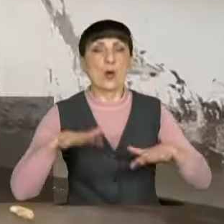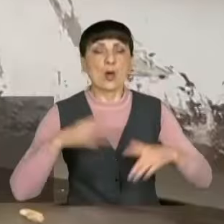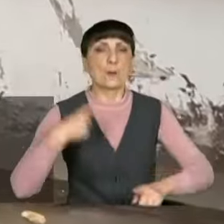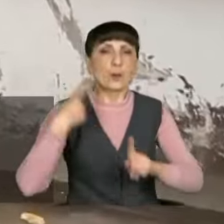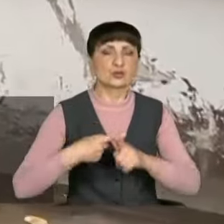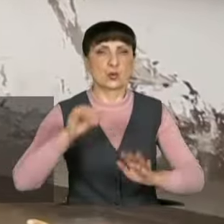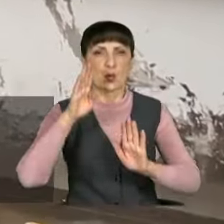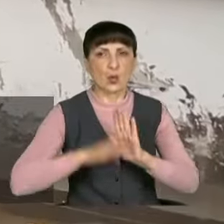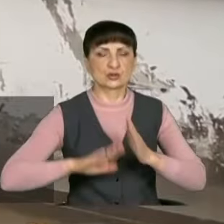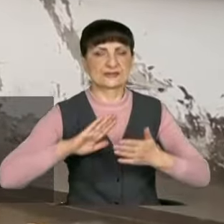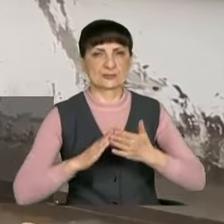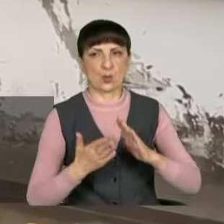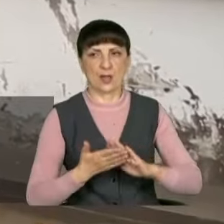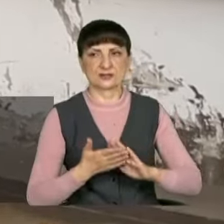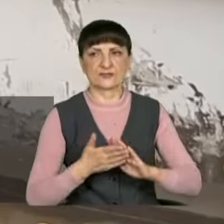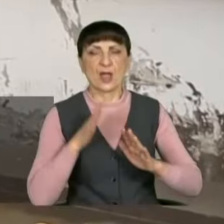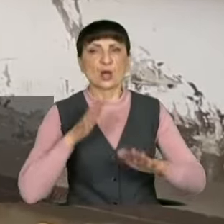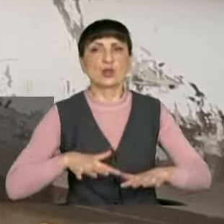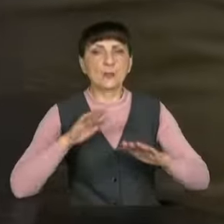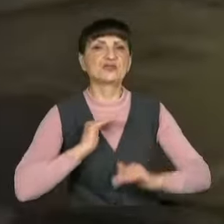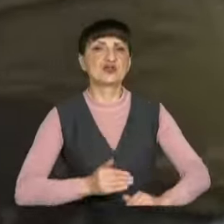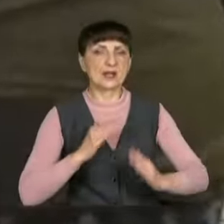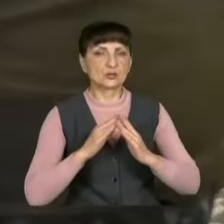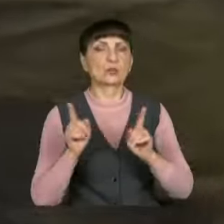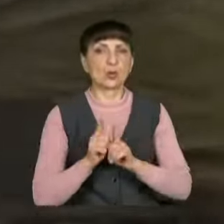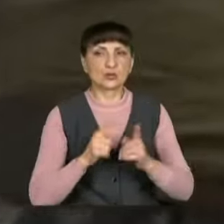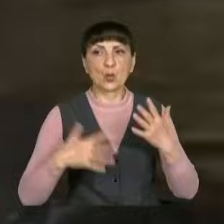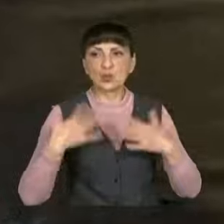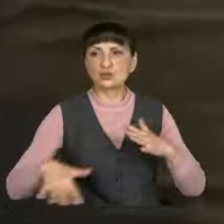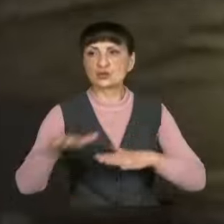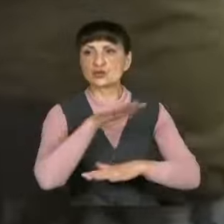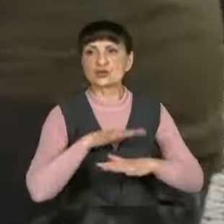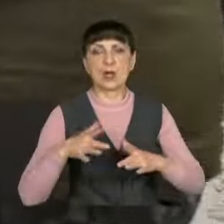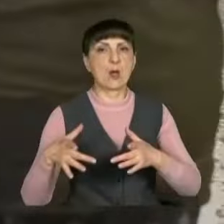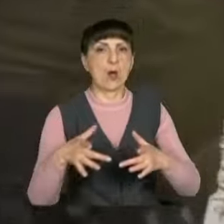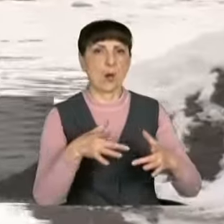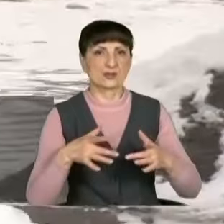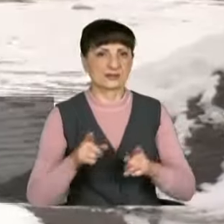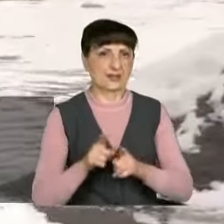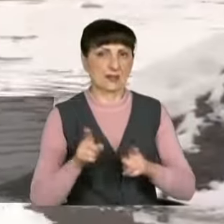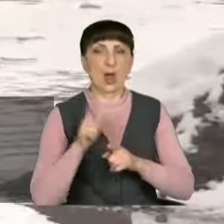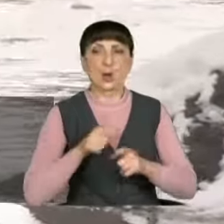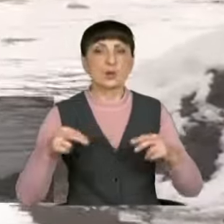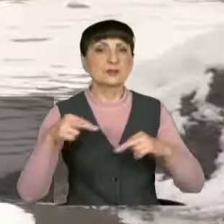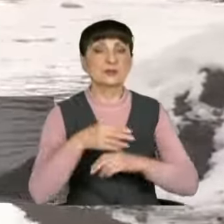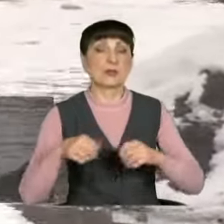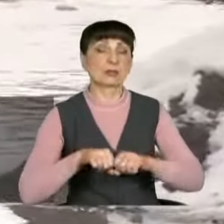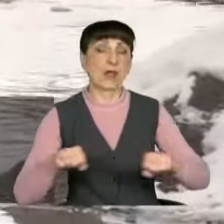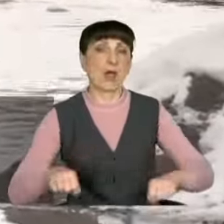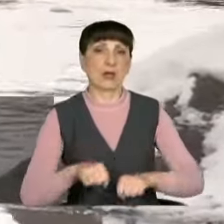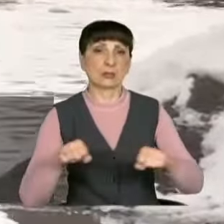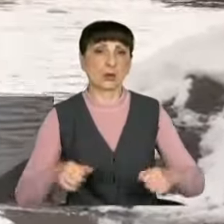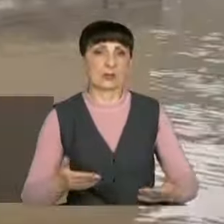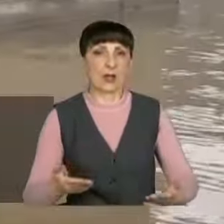только усугубила ситуацию. Топит и частный сектор. Здесь уже образовались целые озера. Жители переправляются по улице на